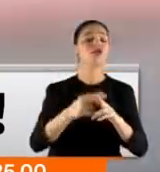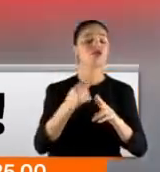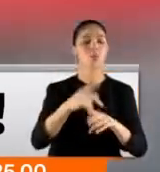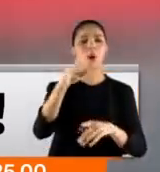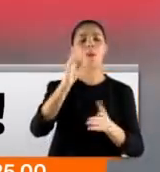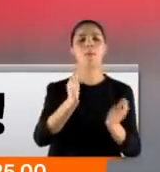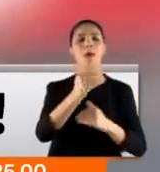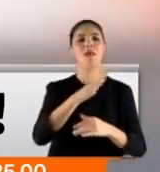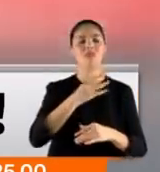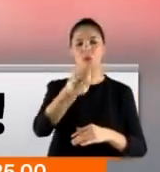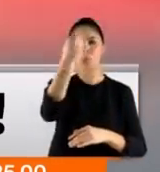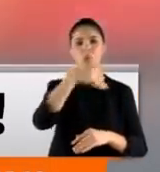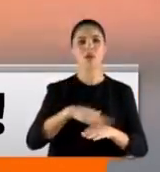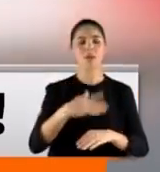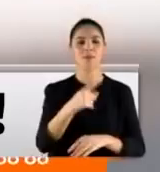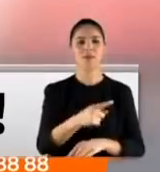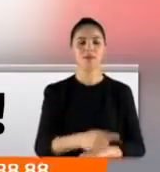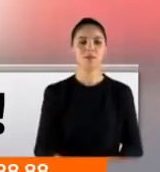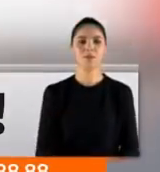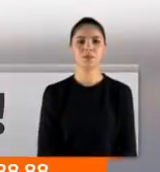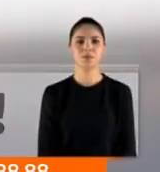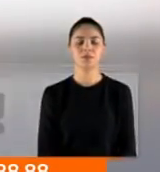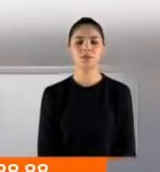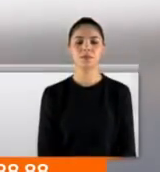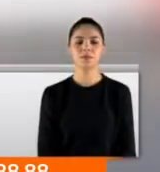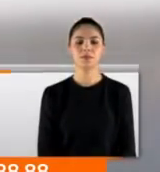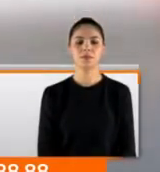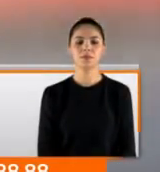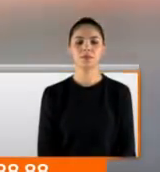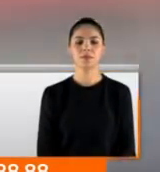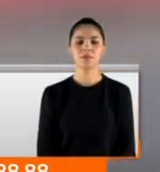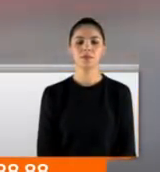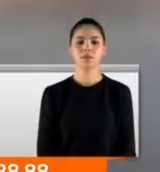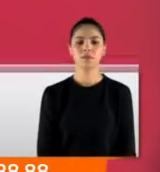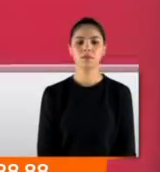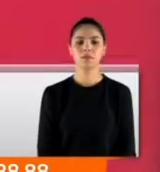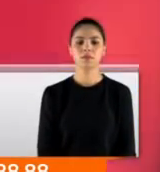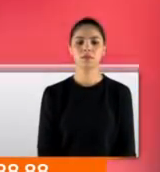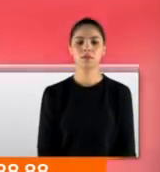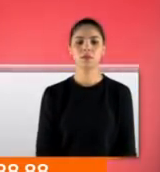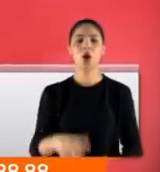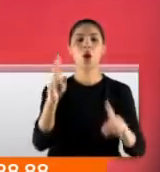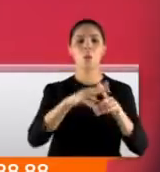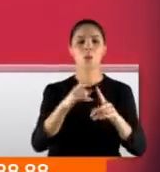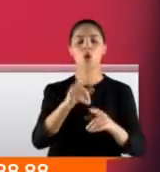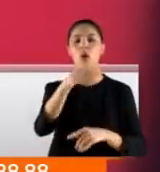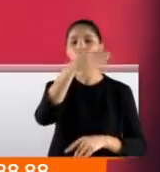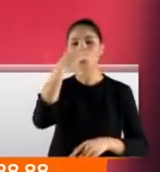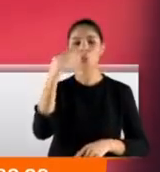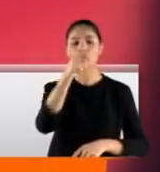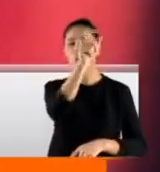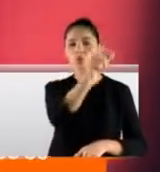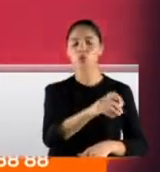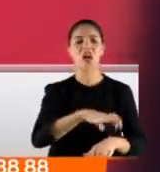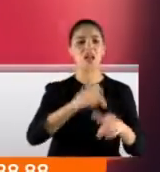yuttu. Poşet var burada Enat. Evet. Hocam 3 diyordu galiba o ya. 3 de olabilir bakalım. Polis uyuşturucu tacirini hemen